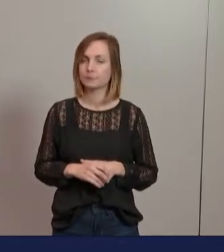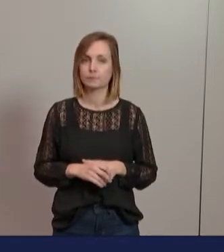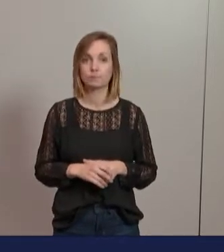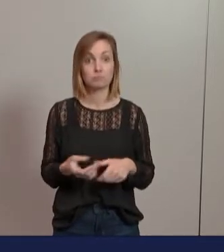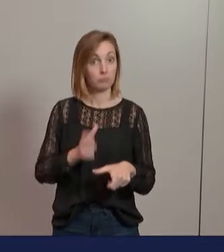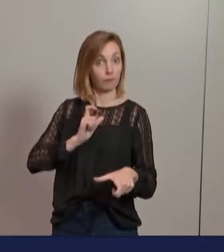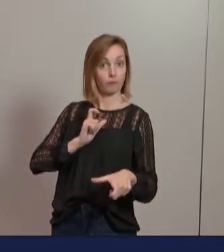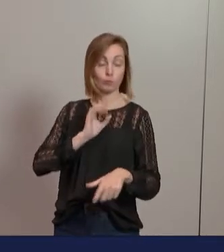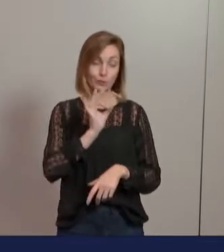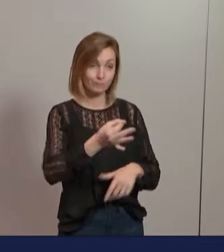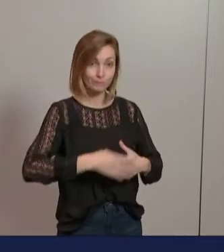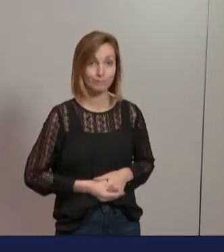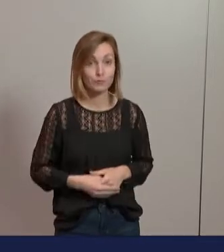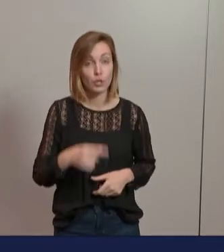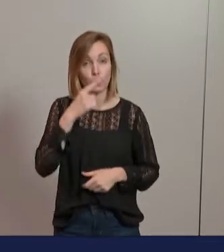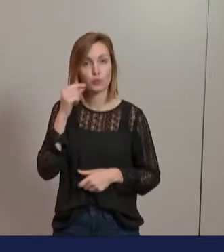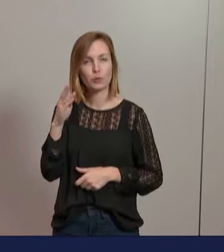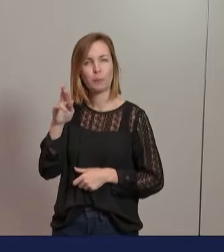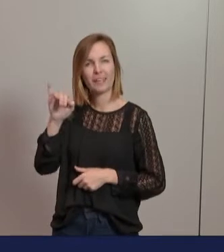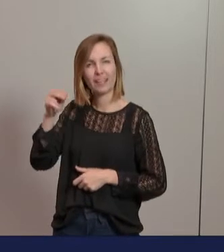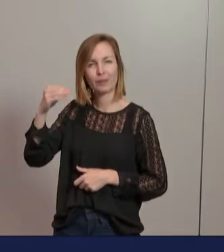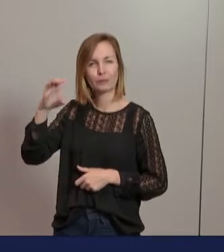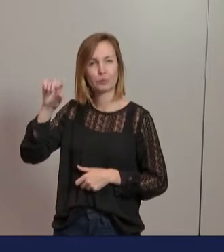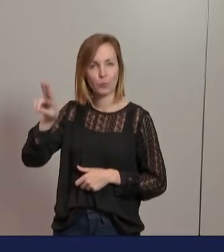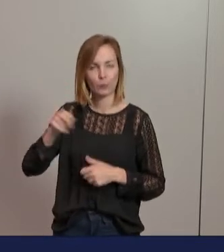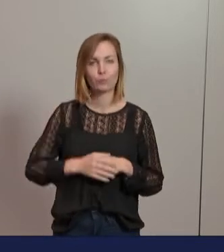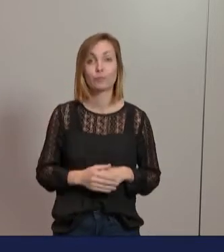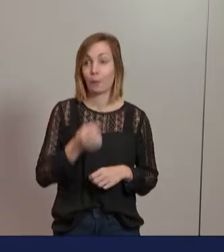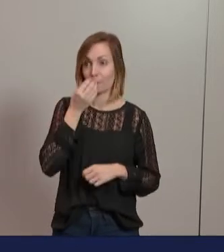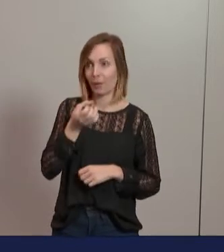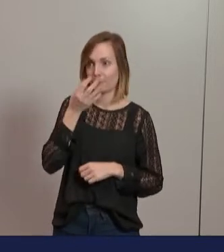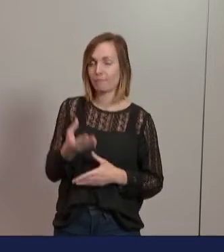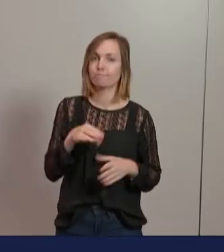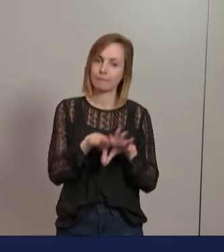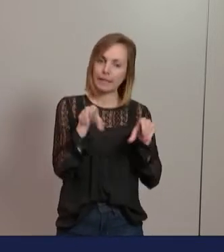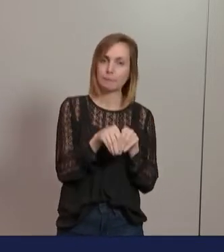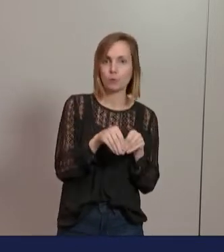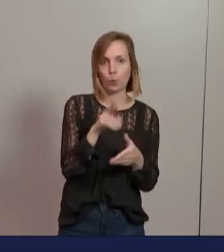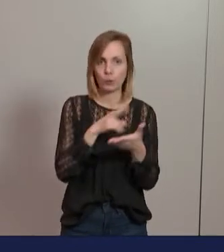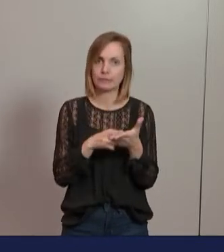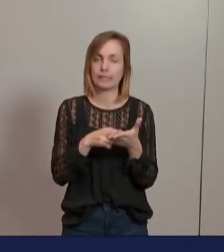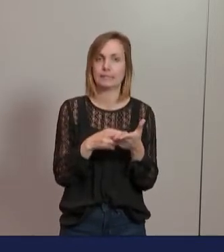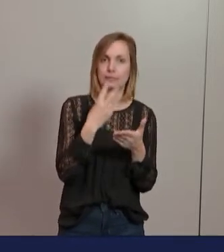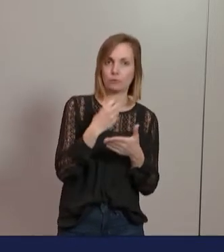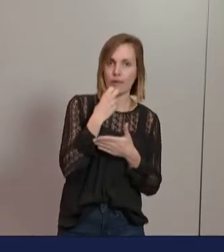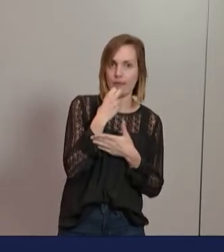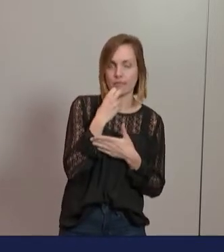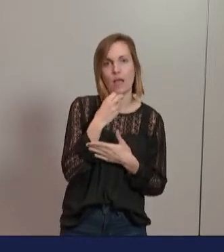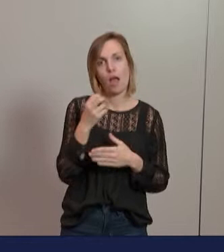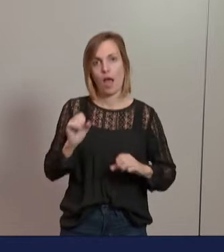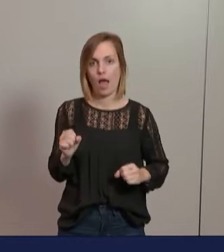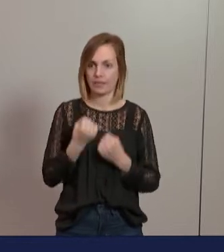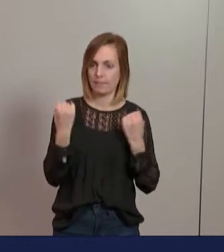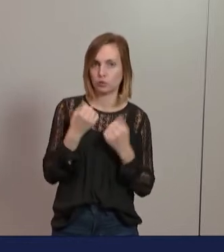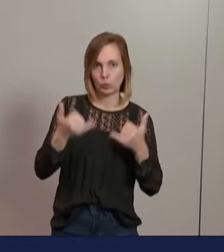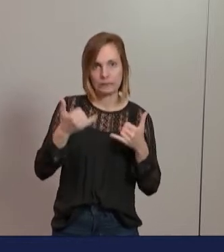J'enchaîne. Oui, Monsieur Briançon. Très bien. Pour l'équipe de Rezé Citoyenne, l'animation de la vie de la cité a un fil rouge.